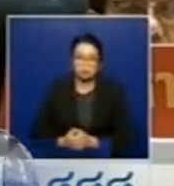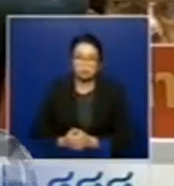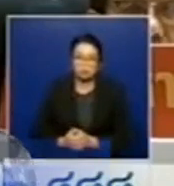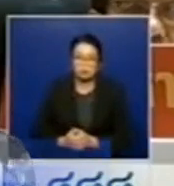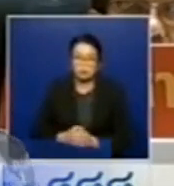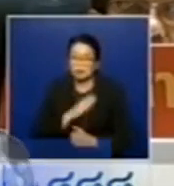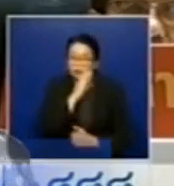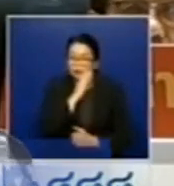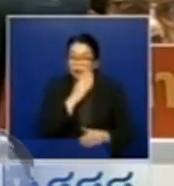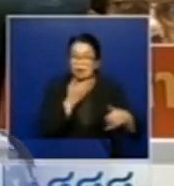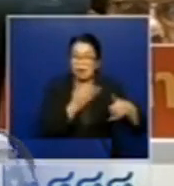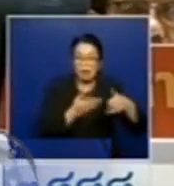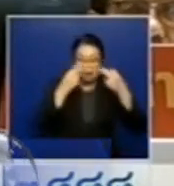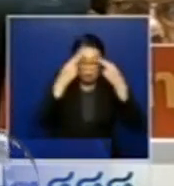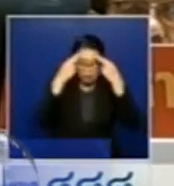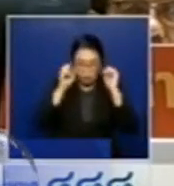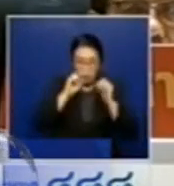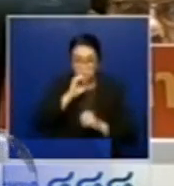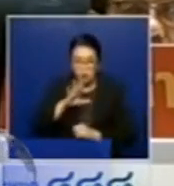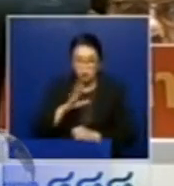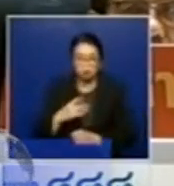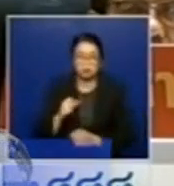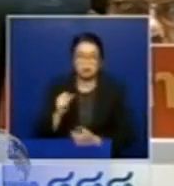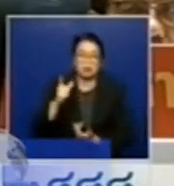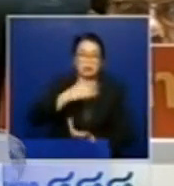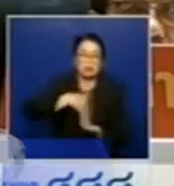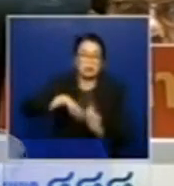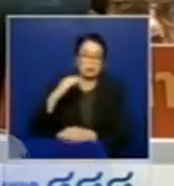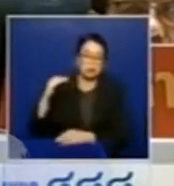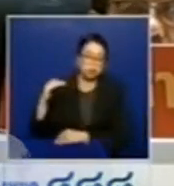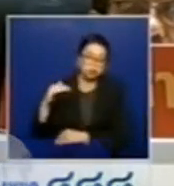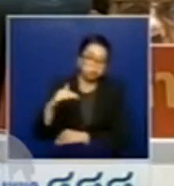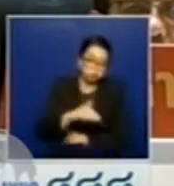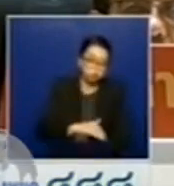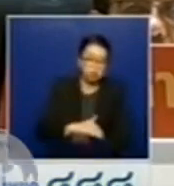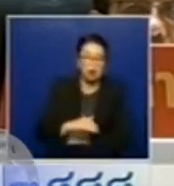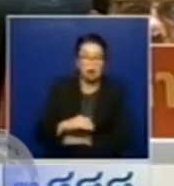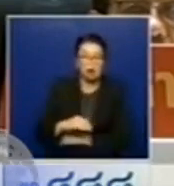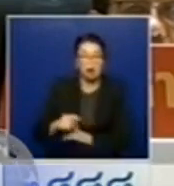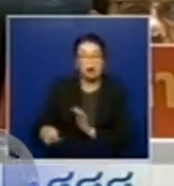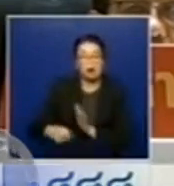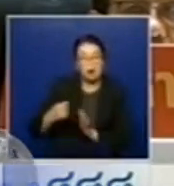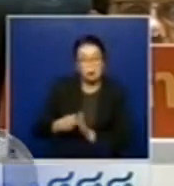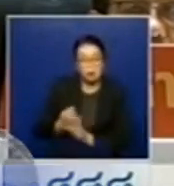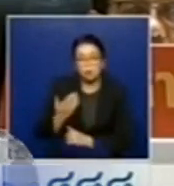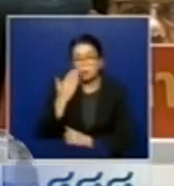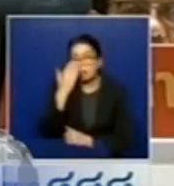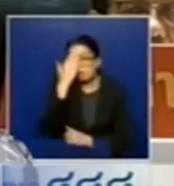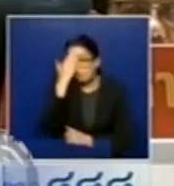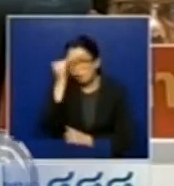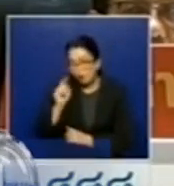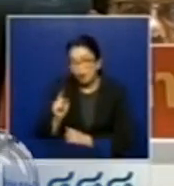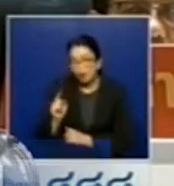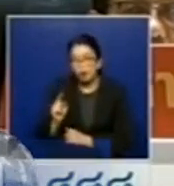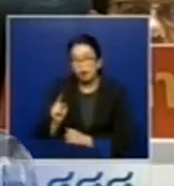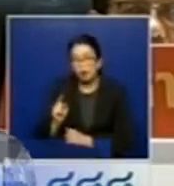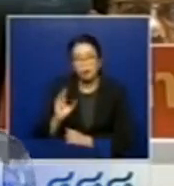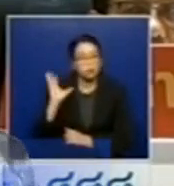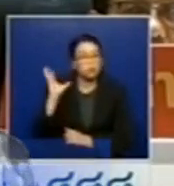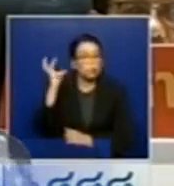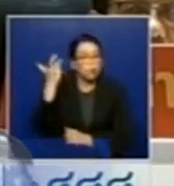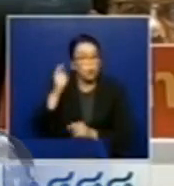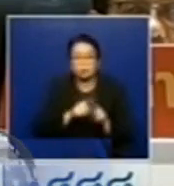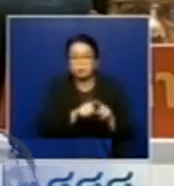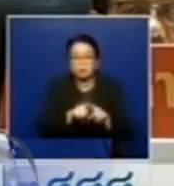ภาแห่งนี้มานานได้เห็นการเป็นนายกรัฐมนตรีการปฏิวัติรัฐประหารและการลงจากอำนาจของผู้นำหลายคนจึงอยากขอยก